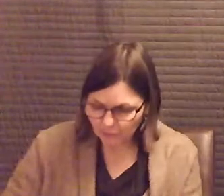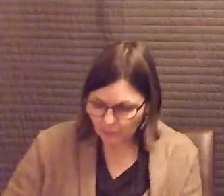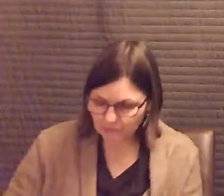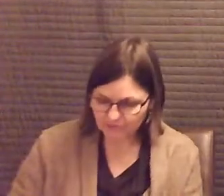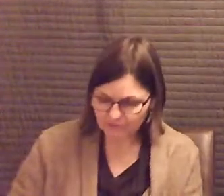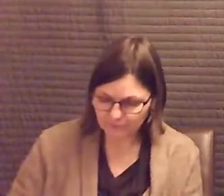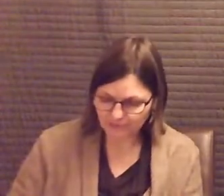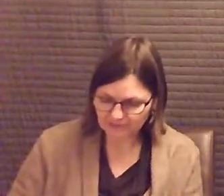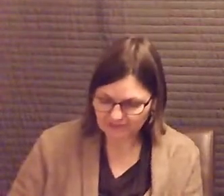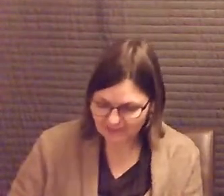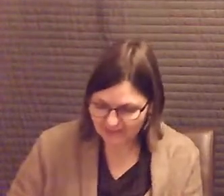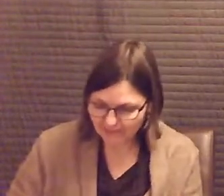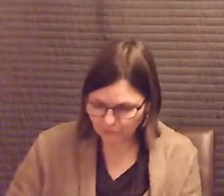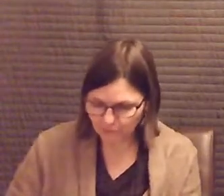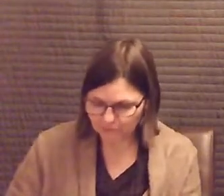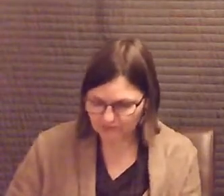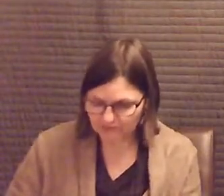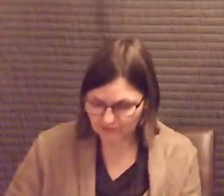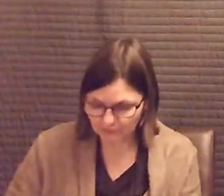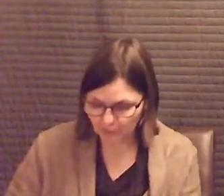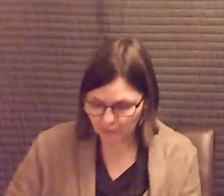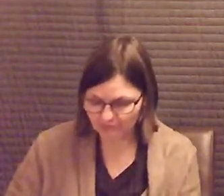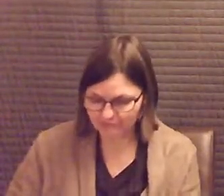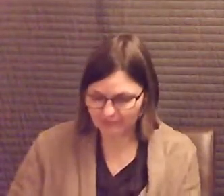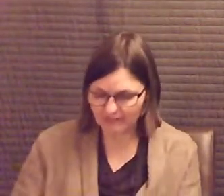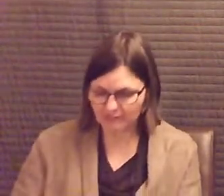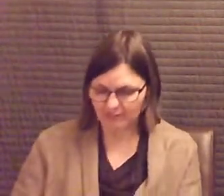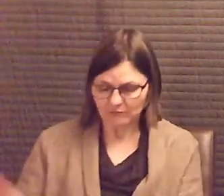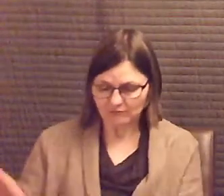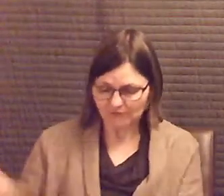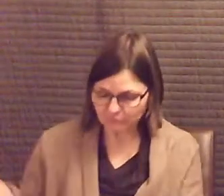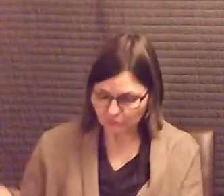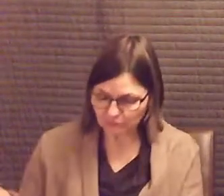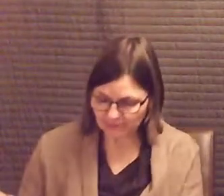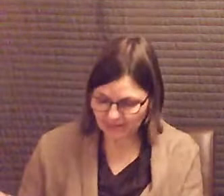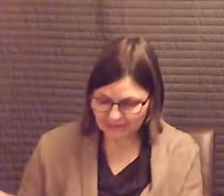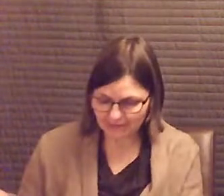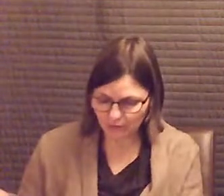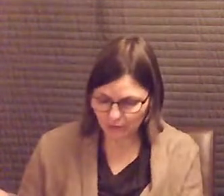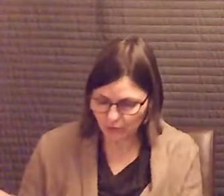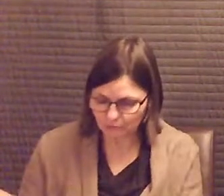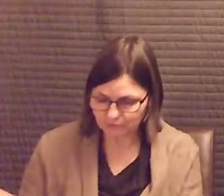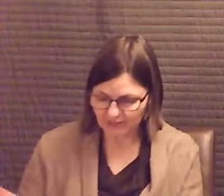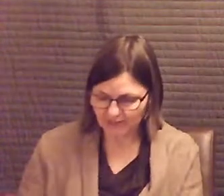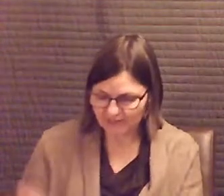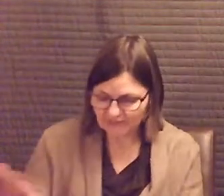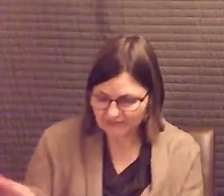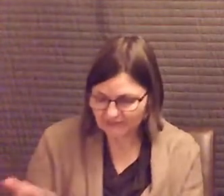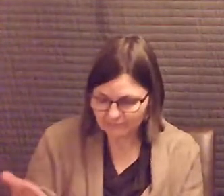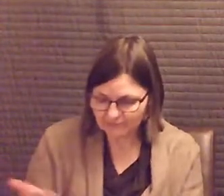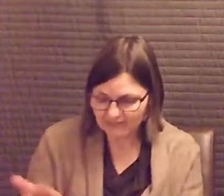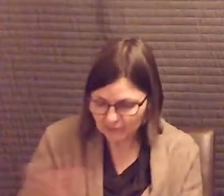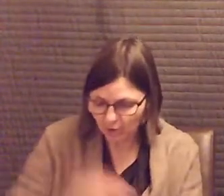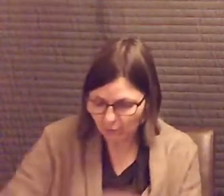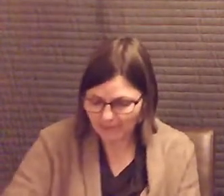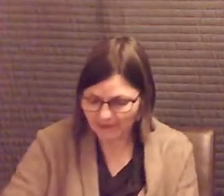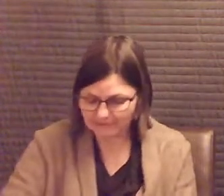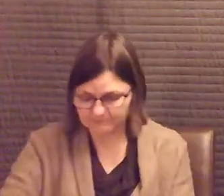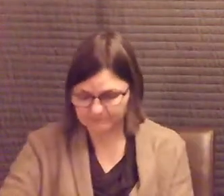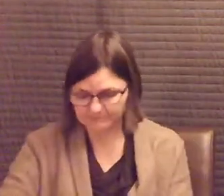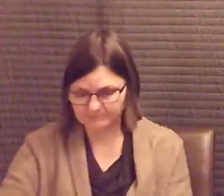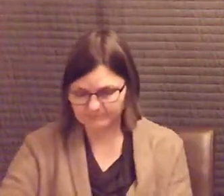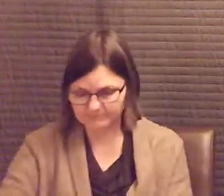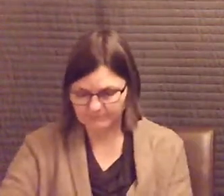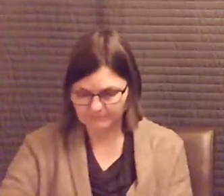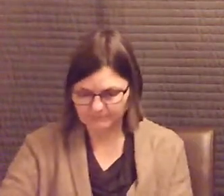opdat het woord van de profeet je saaie gevuld werd dat hij gesproken heeft heren wie heeft onze prediking gewoon hoofd wie is de ar manier openbaart